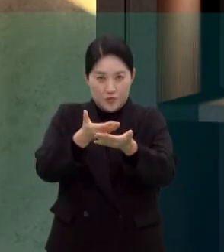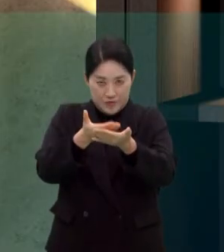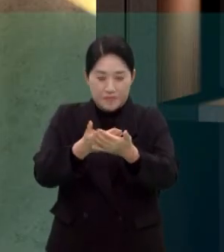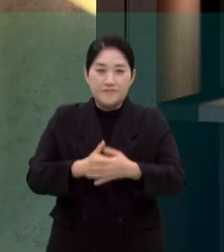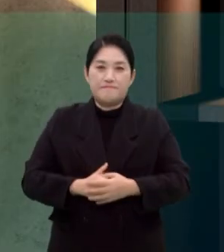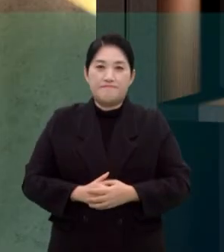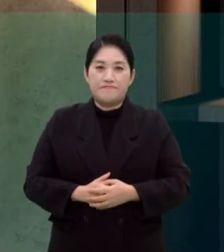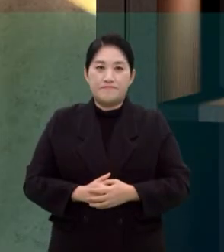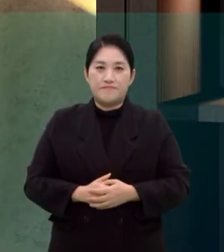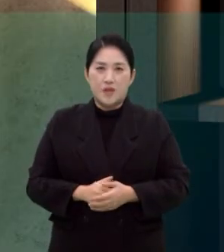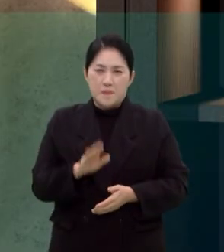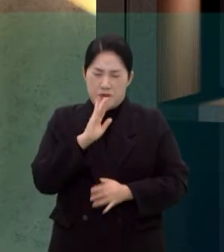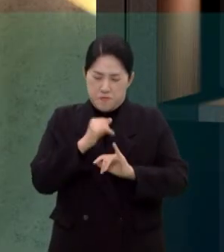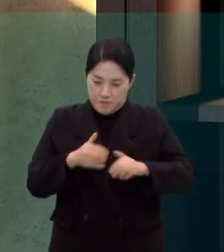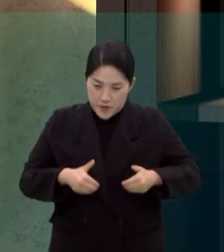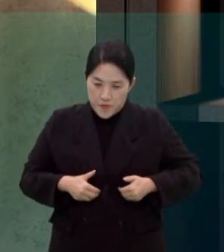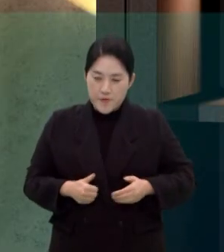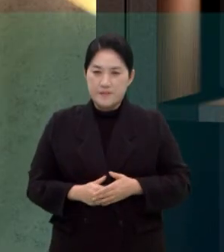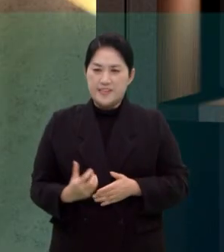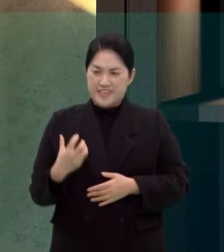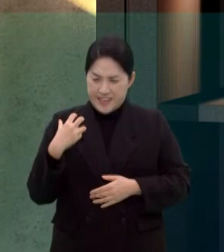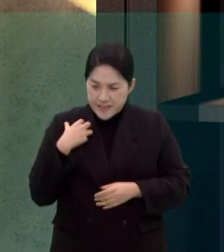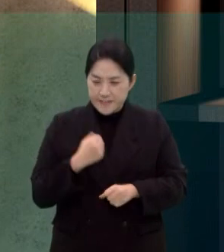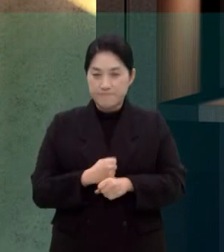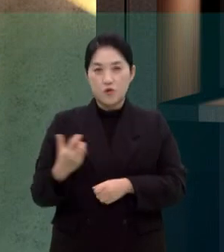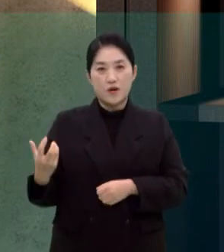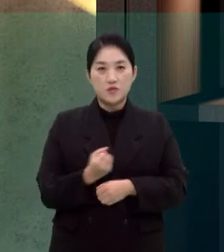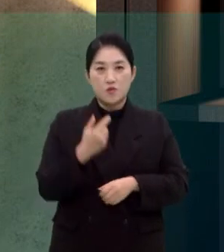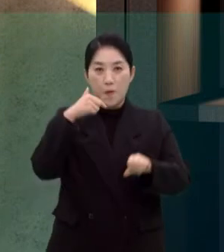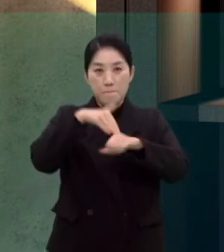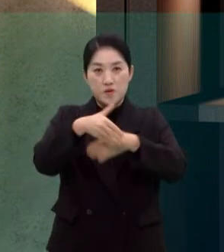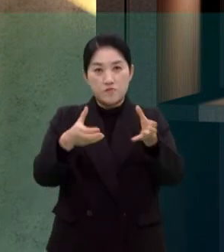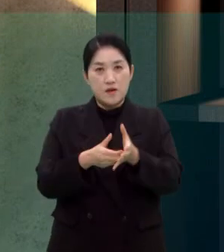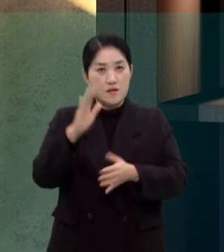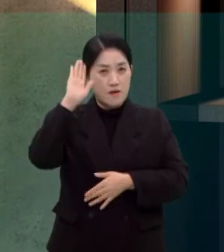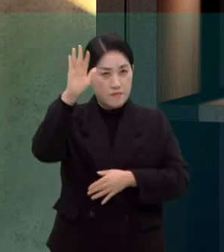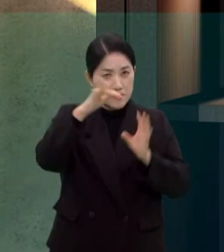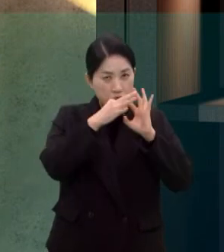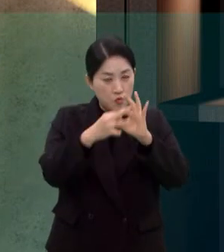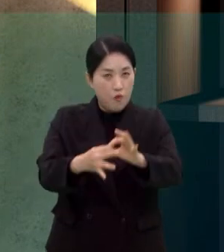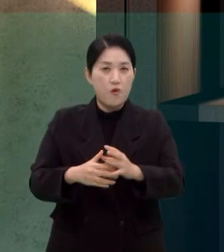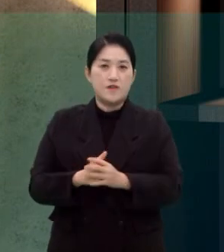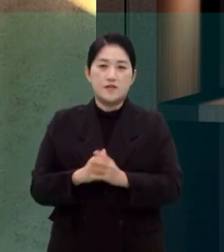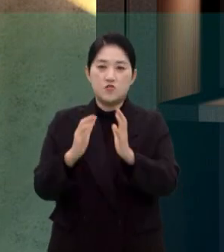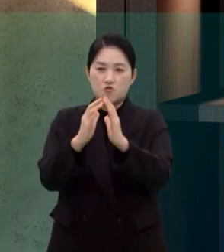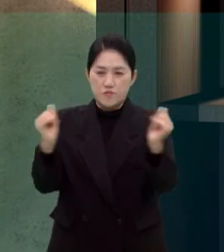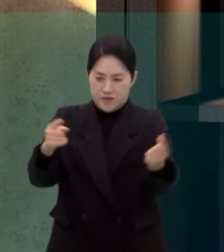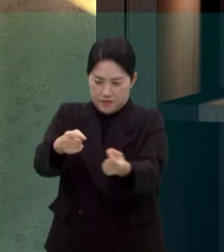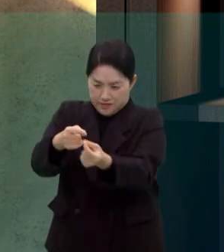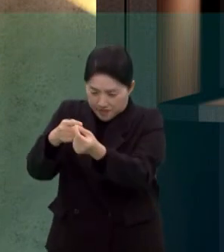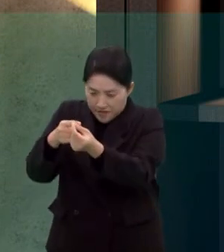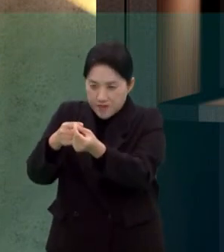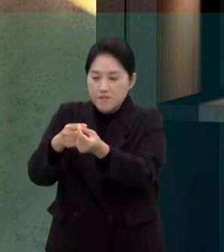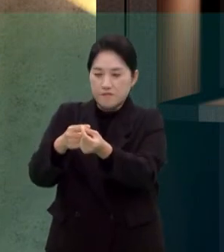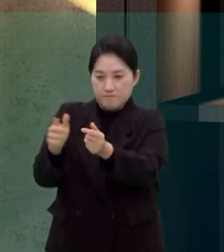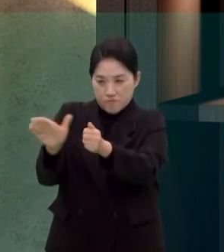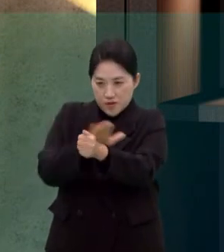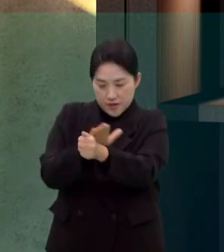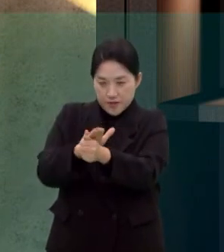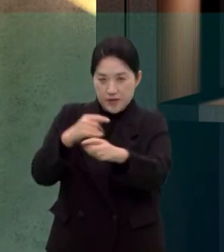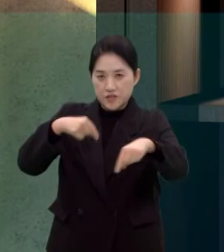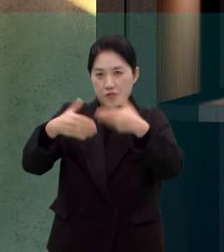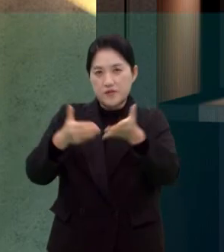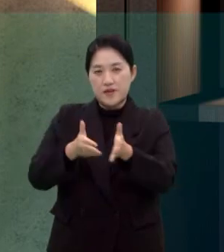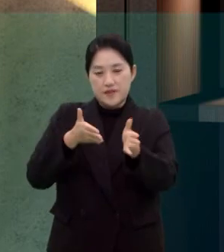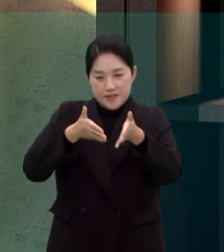절실하고 또 책임 있는 자세로 민주당은 앞으로 국민 우선 정당의 길로